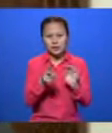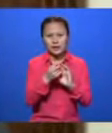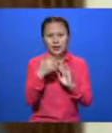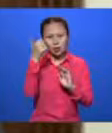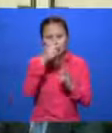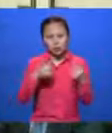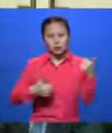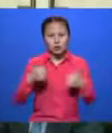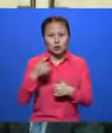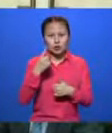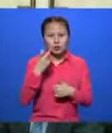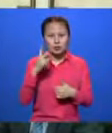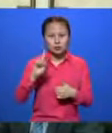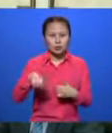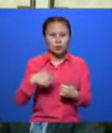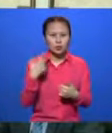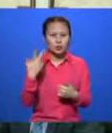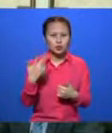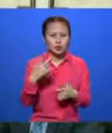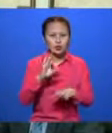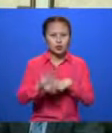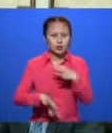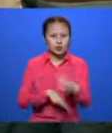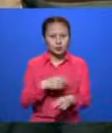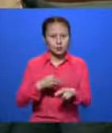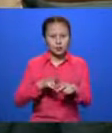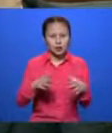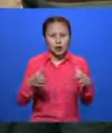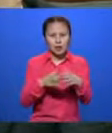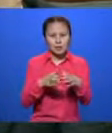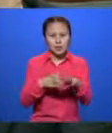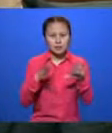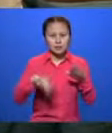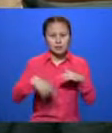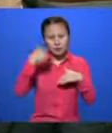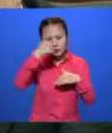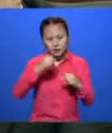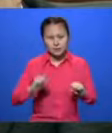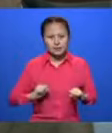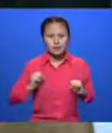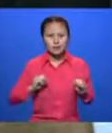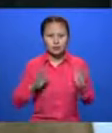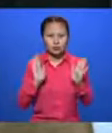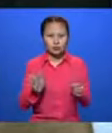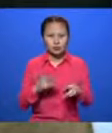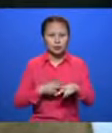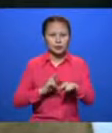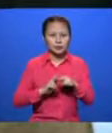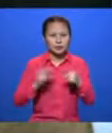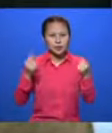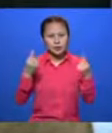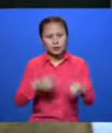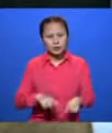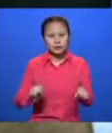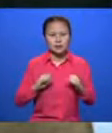жылмен салыстырғанда 102,3%-ға артық. Компания басшылары аталған көрсеткішті биыл да сақтап қалды. Сатындарын айтты. Дағдарысты